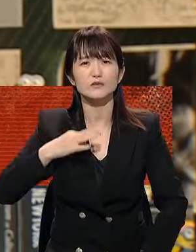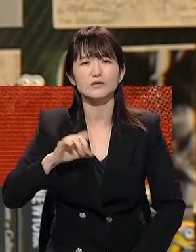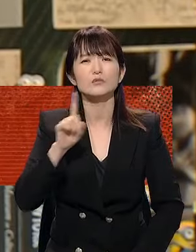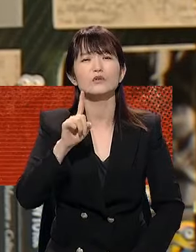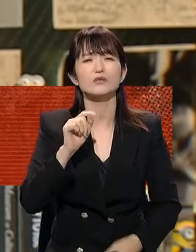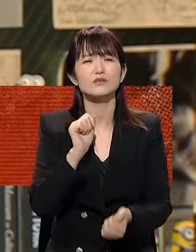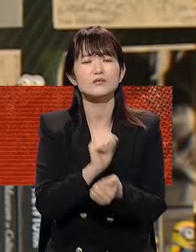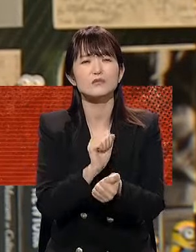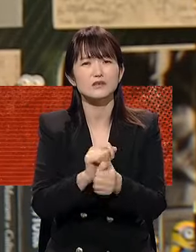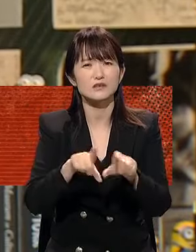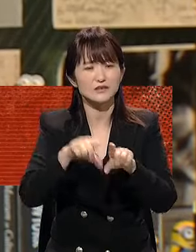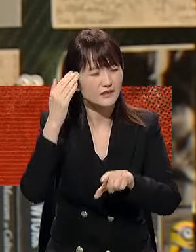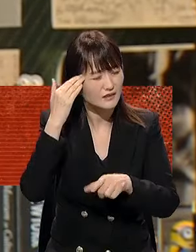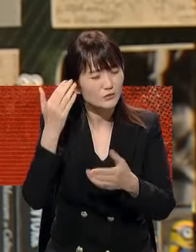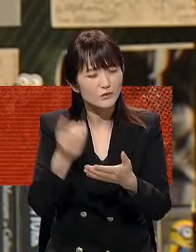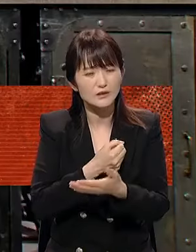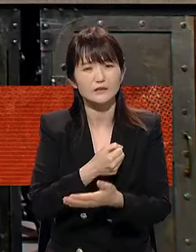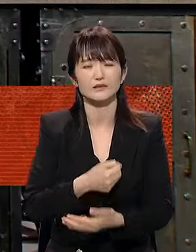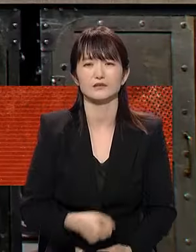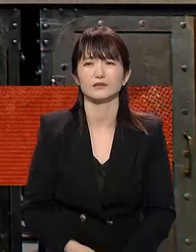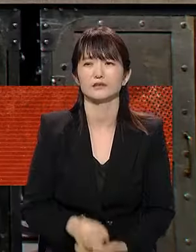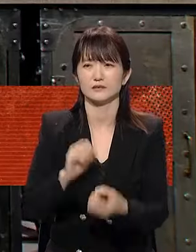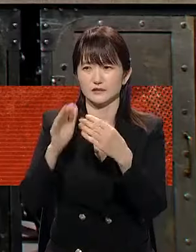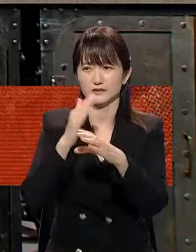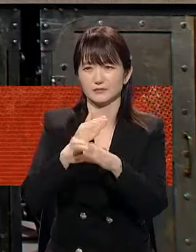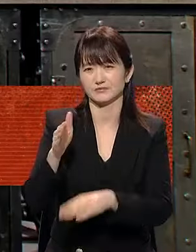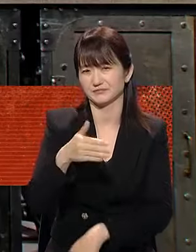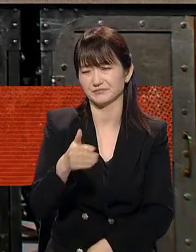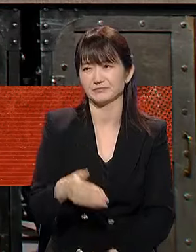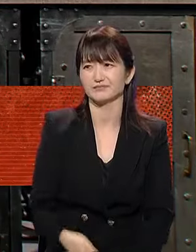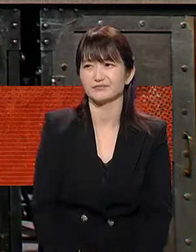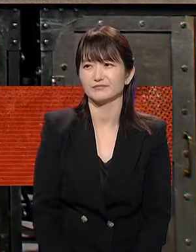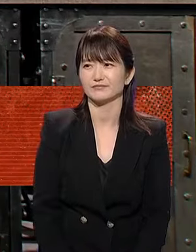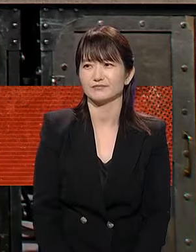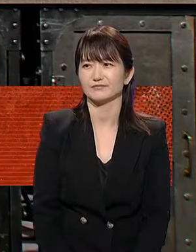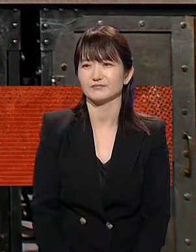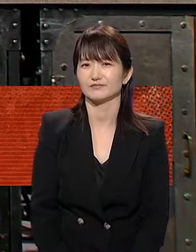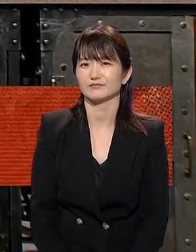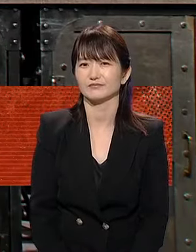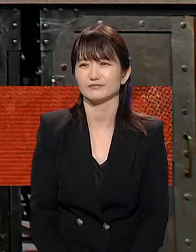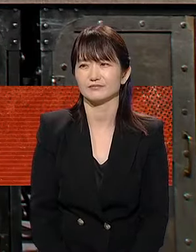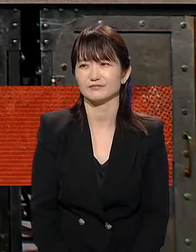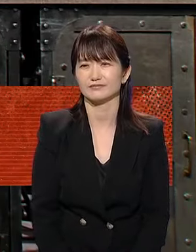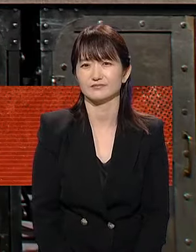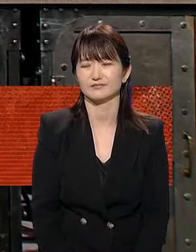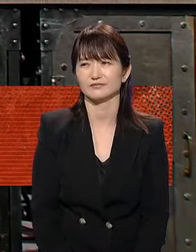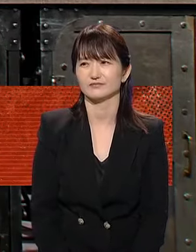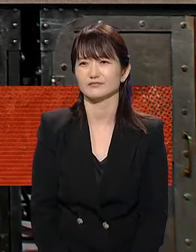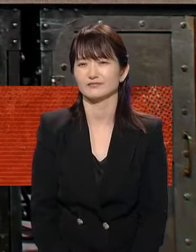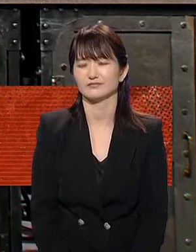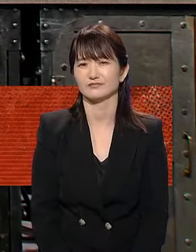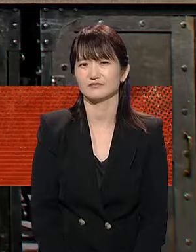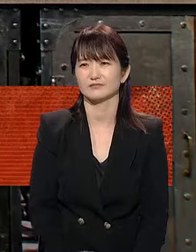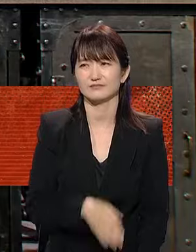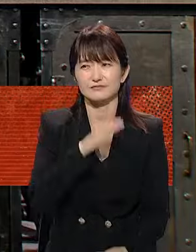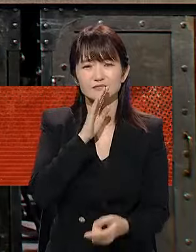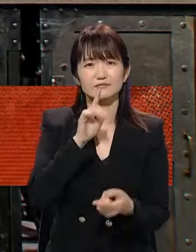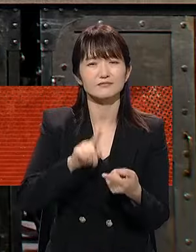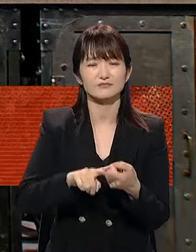별이야 진짜 상식 좀 갔자 x 이거 너무 당연한 거 같은데요 이게 한 달 두 달 세 달